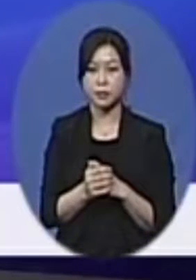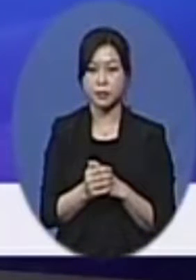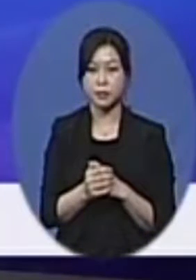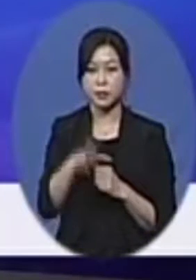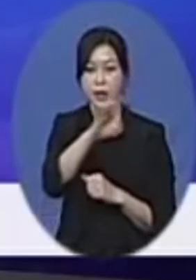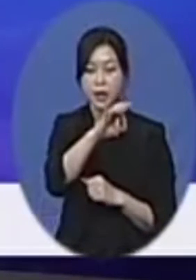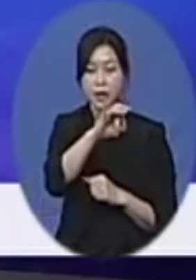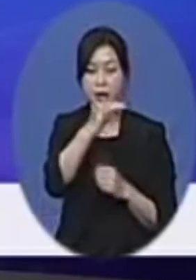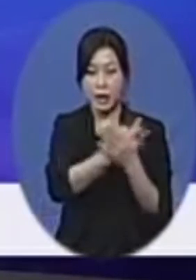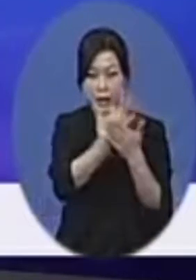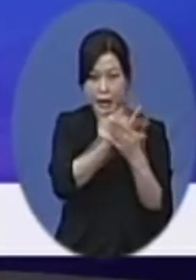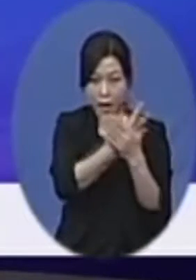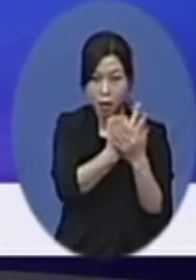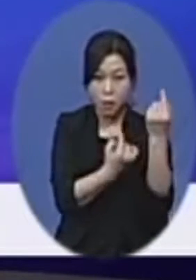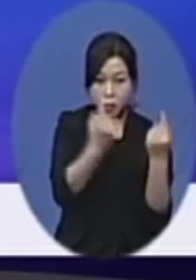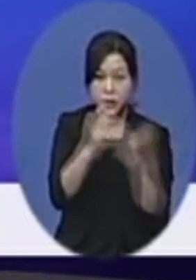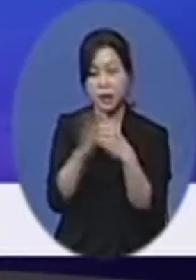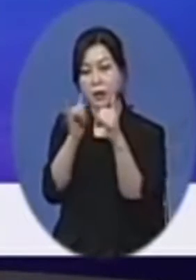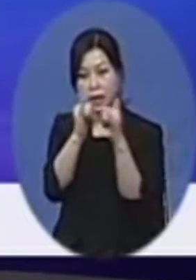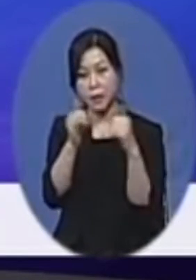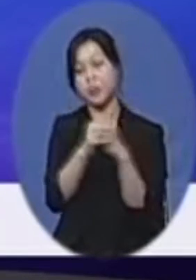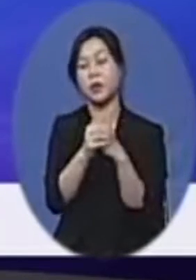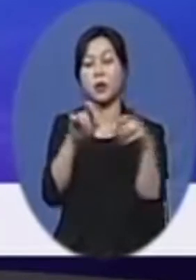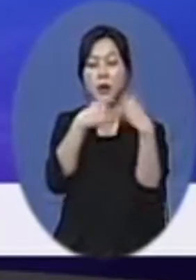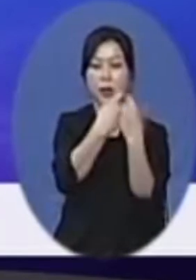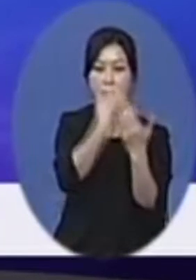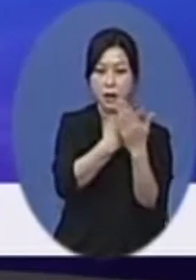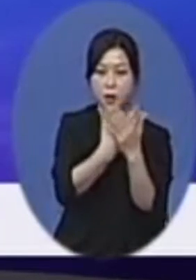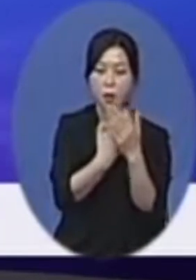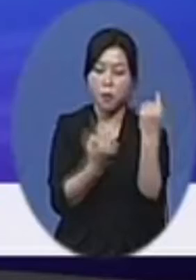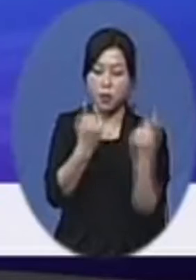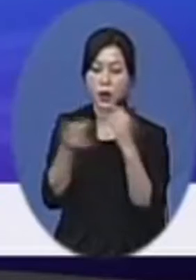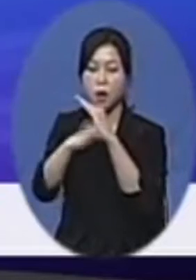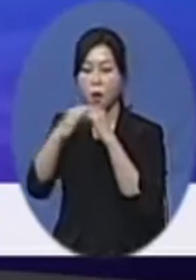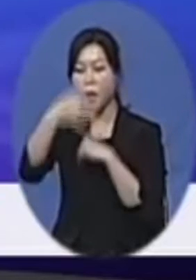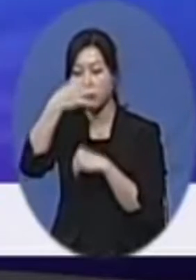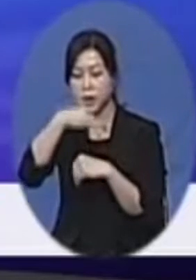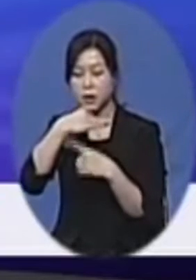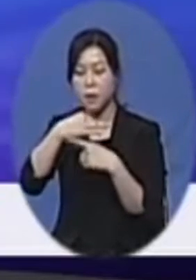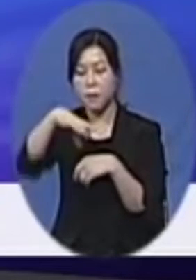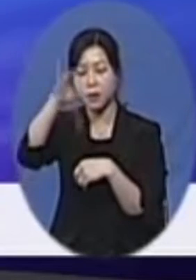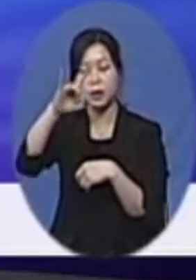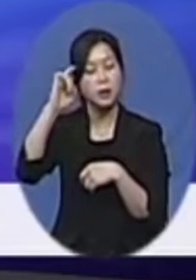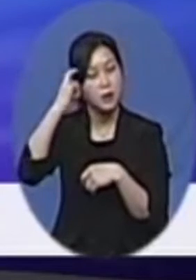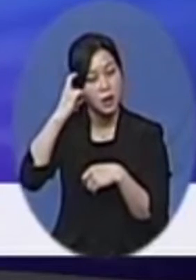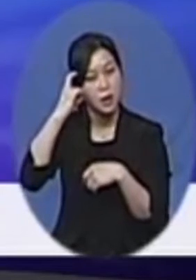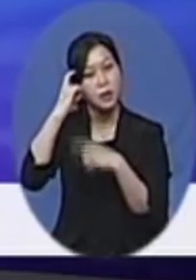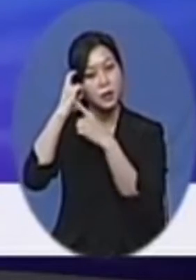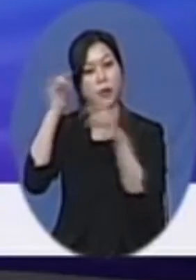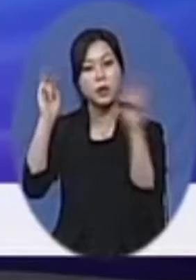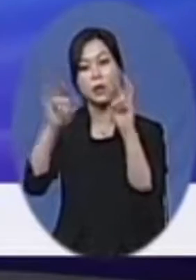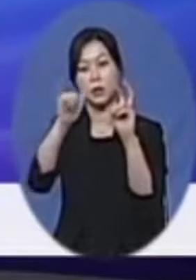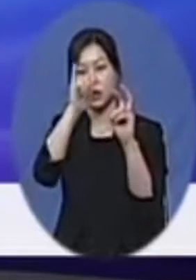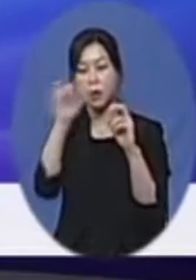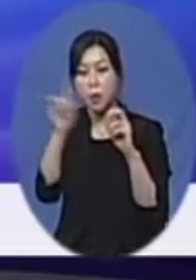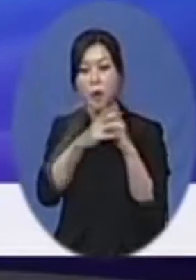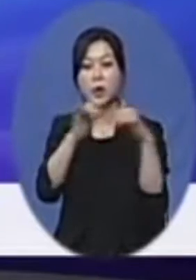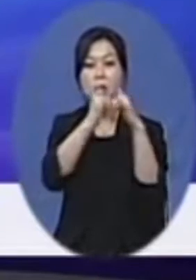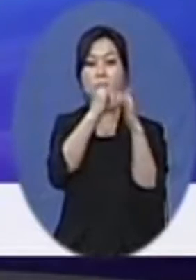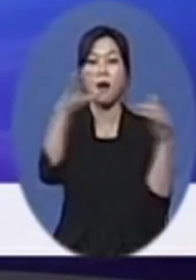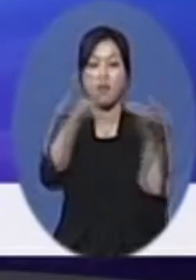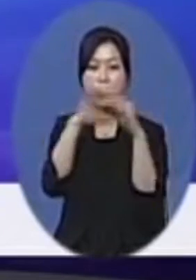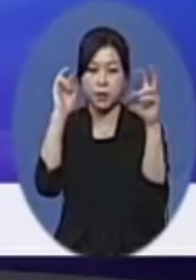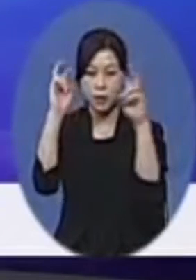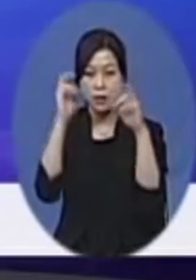이윤 추구보다 사람을, 이 사익보다는 공익을 우선으로 생각하는 기업이 있습니다. 바로 사회적 기업인데요. 이 사회적